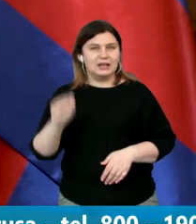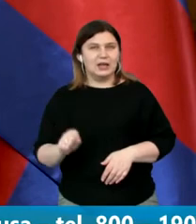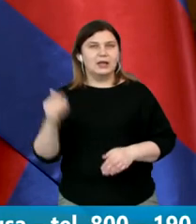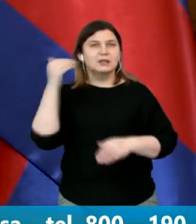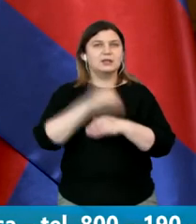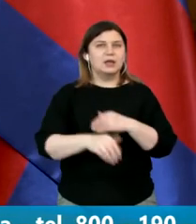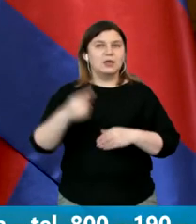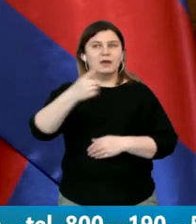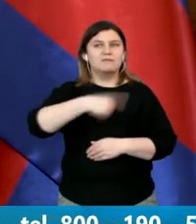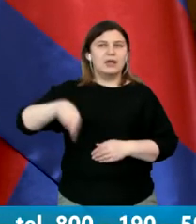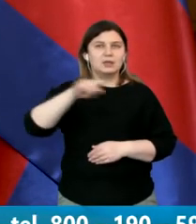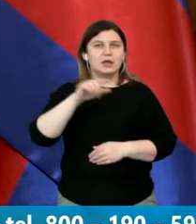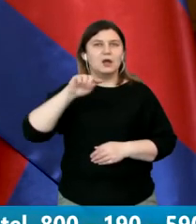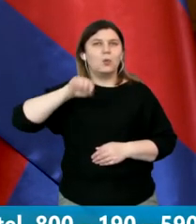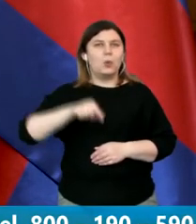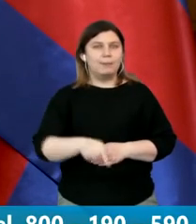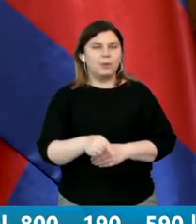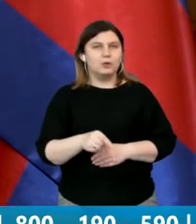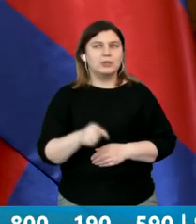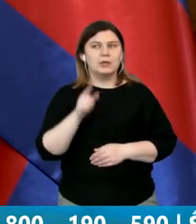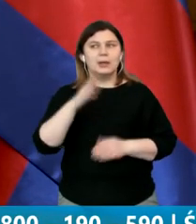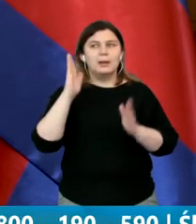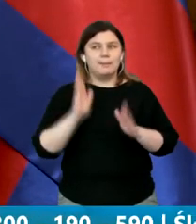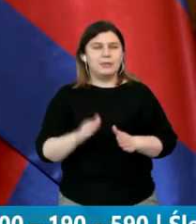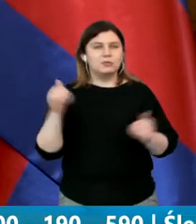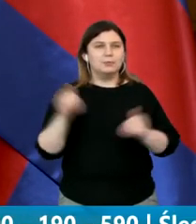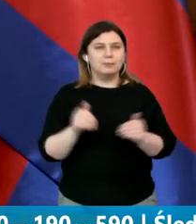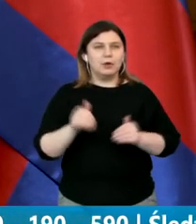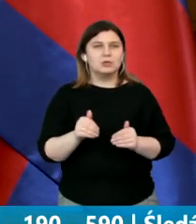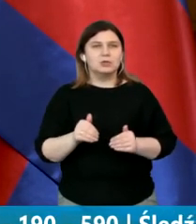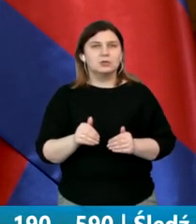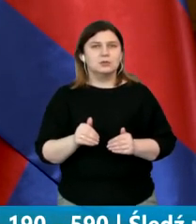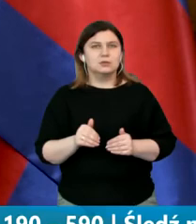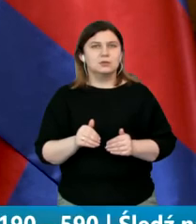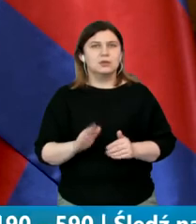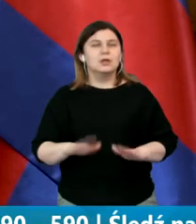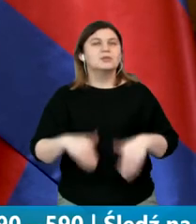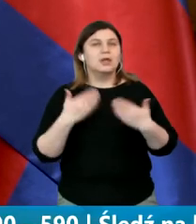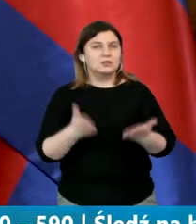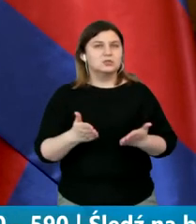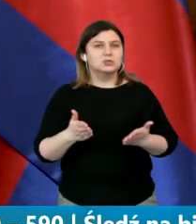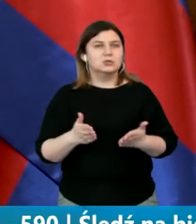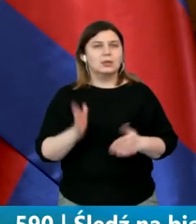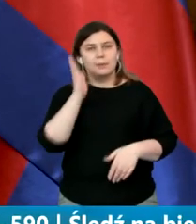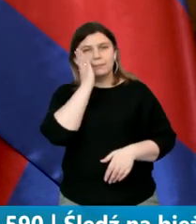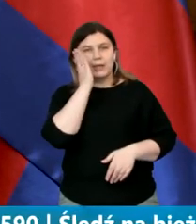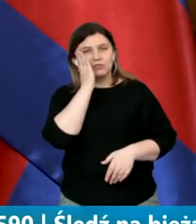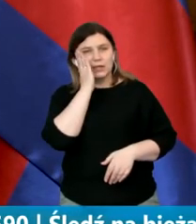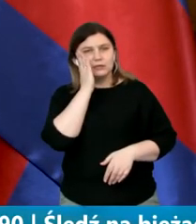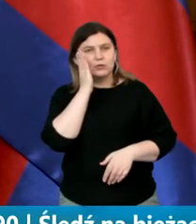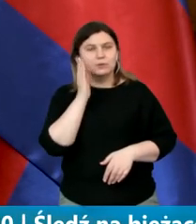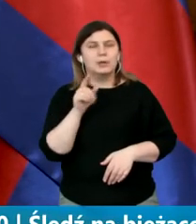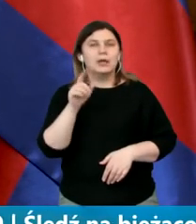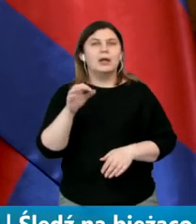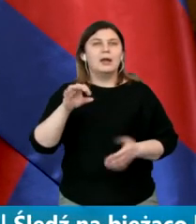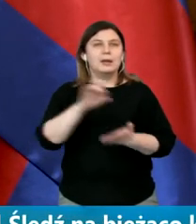zakończenie węzła Głębokie, ponieważ wtedy będziemy mogli dać szansę mieszkańcom gminy